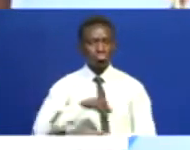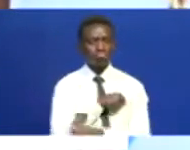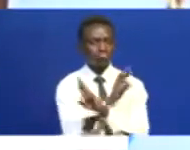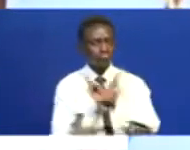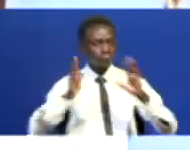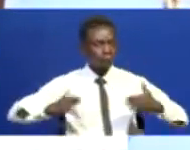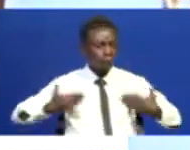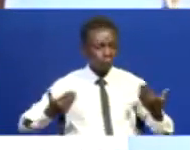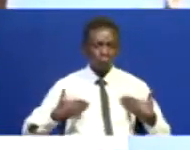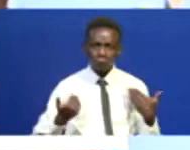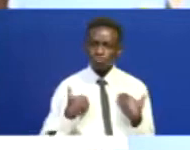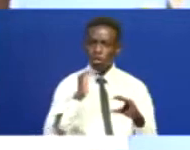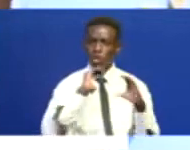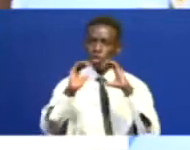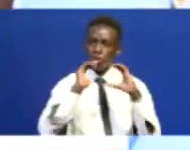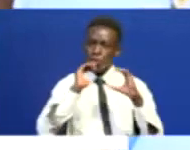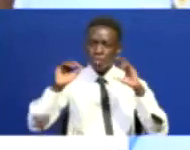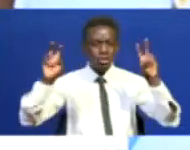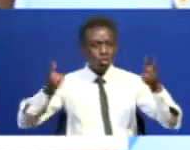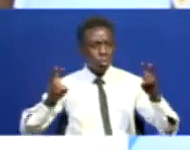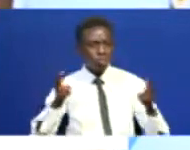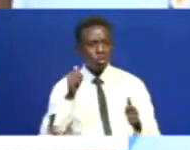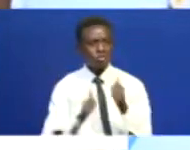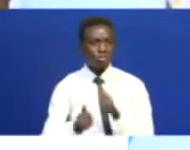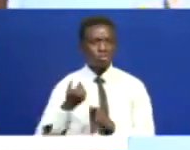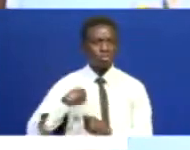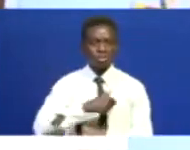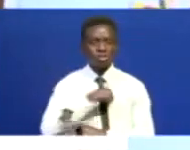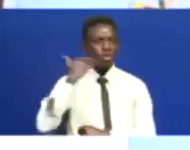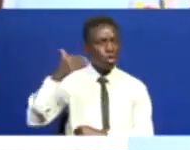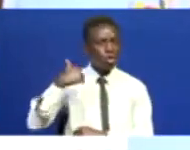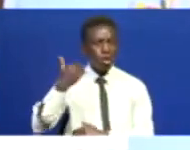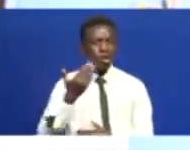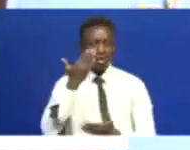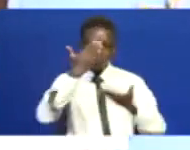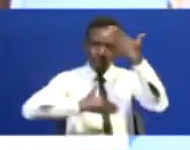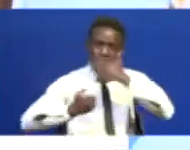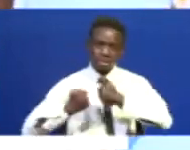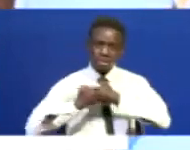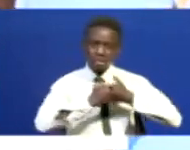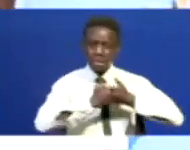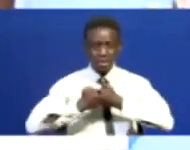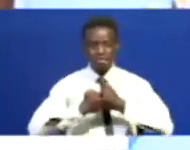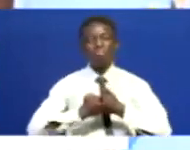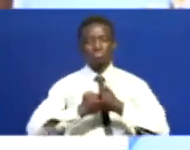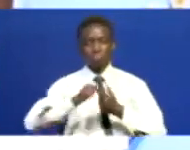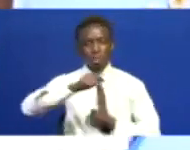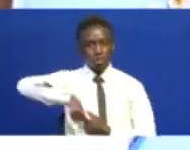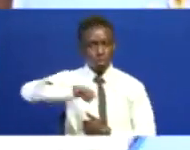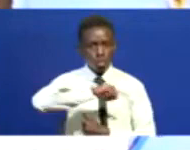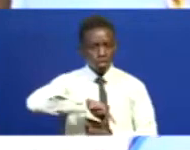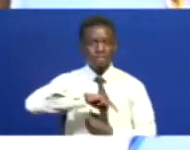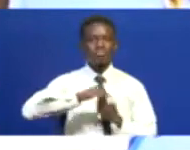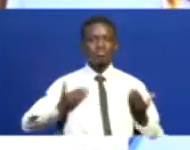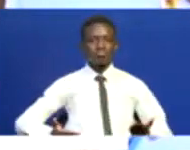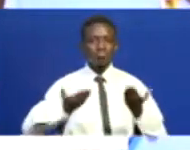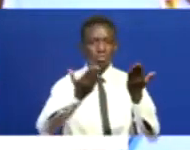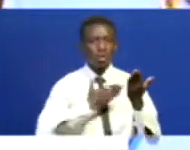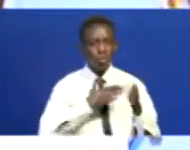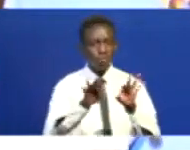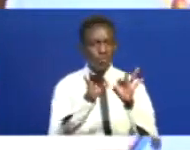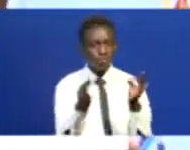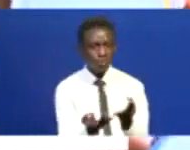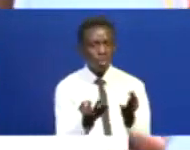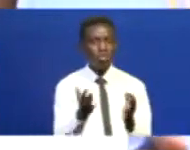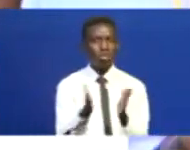kuzungumzia maneno ambayo imekuwa ikiwa changamoto, na tunaiweka familia yetu na jamii yetu